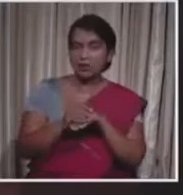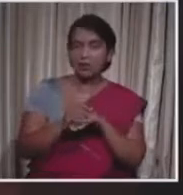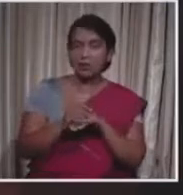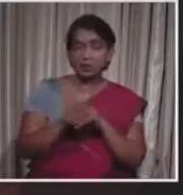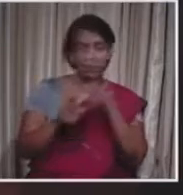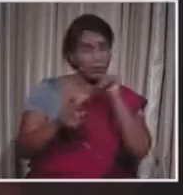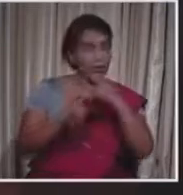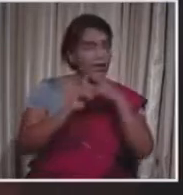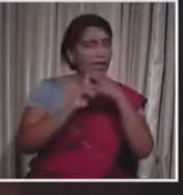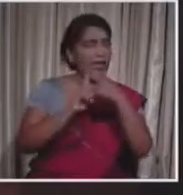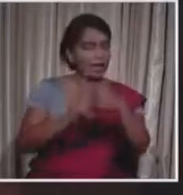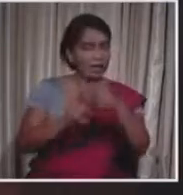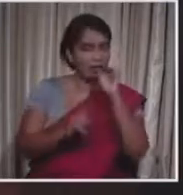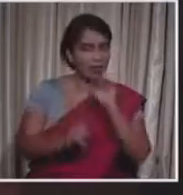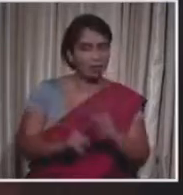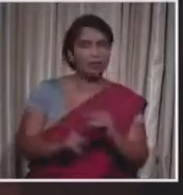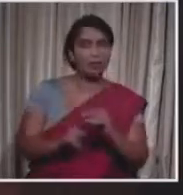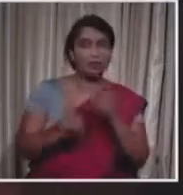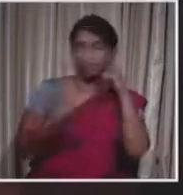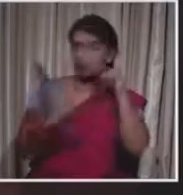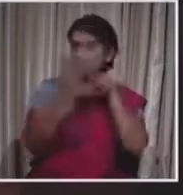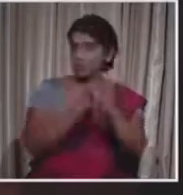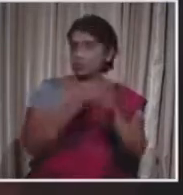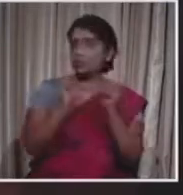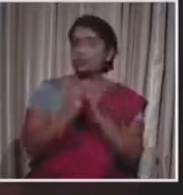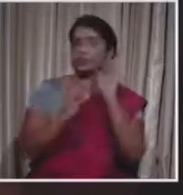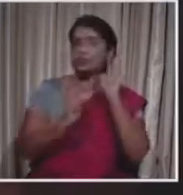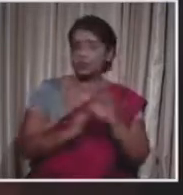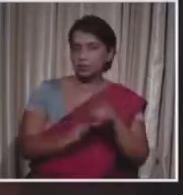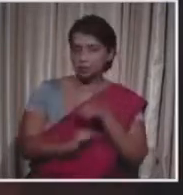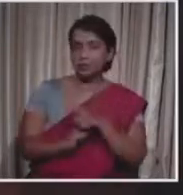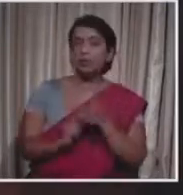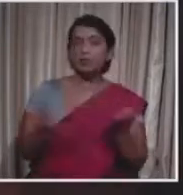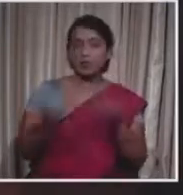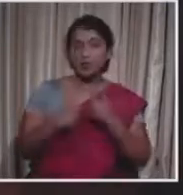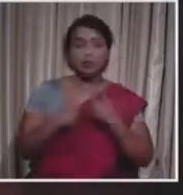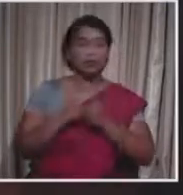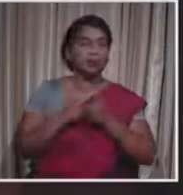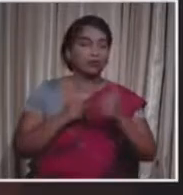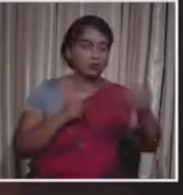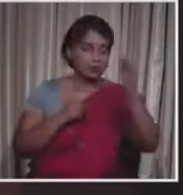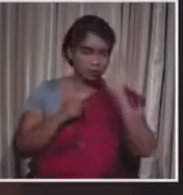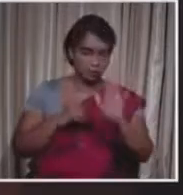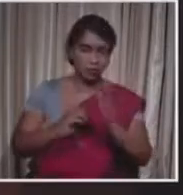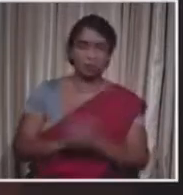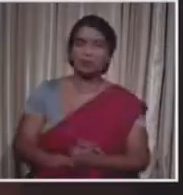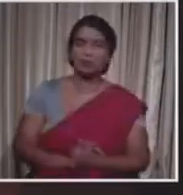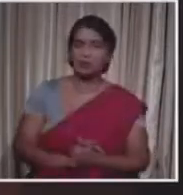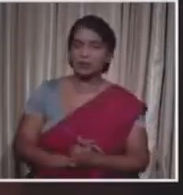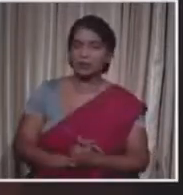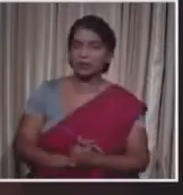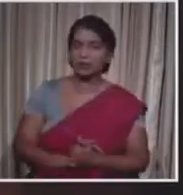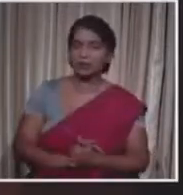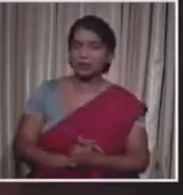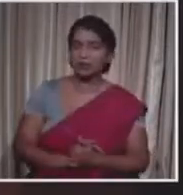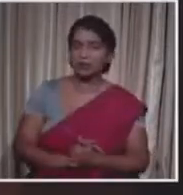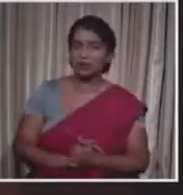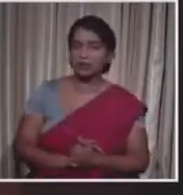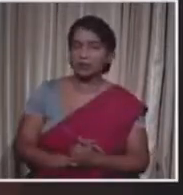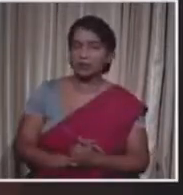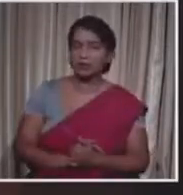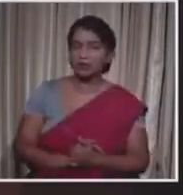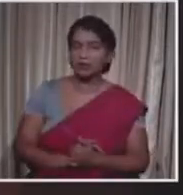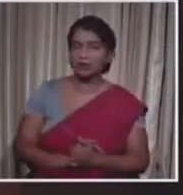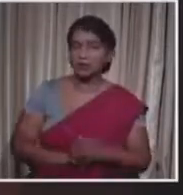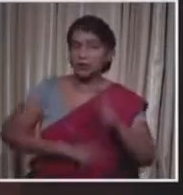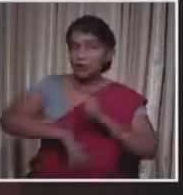ඉලක්කගතව විවිධ භාවෙන් යුක්තව අපි අපේ ගමන ක්‍රියාත්මක කරන්නට ඕන ටයිම් ලයින්